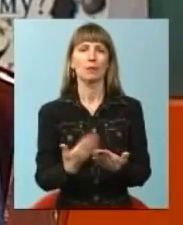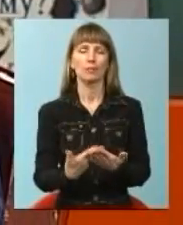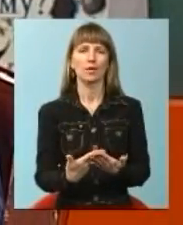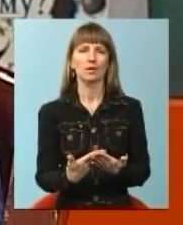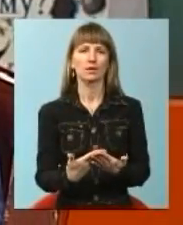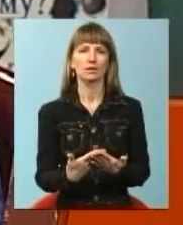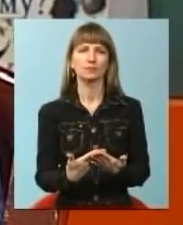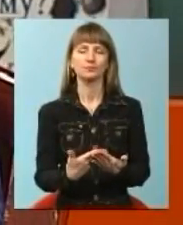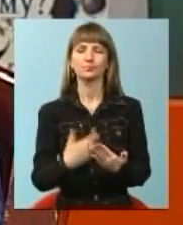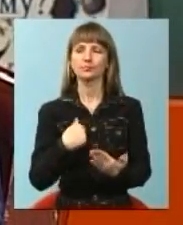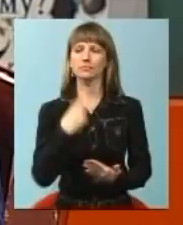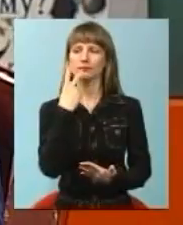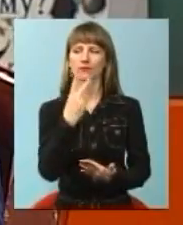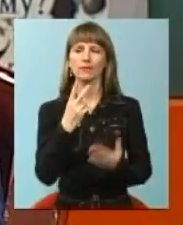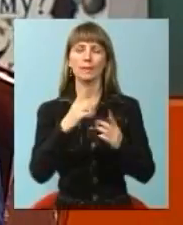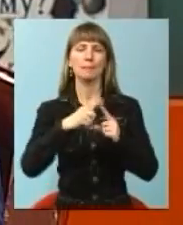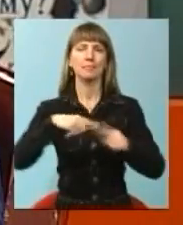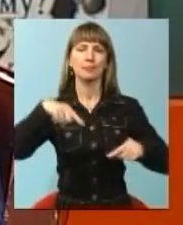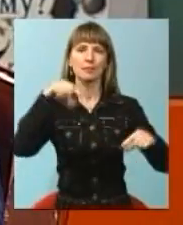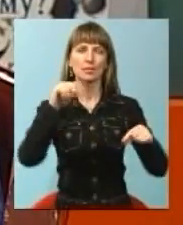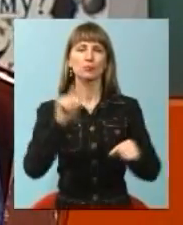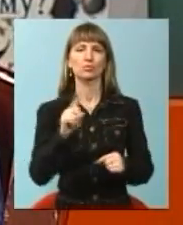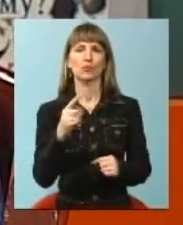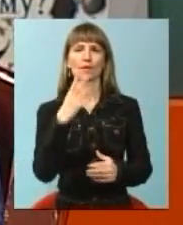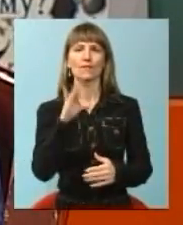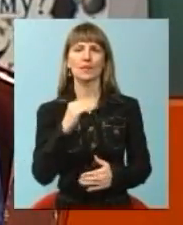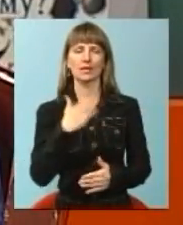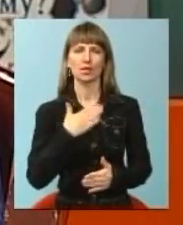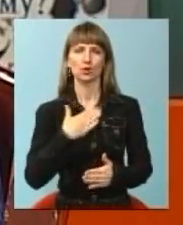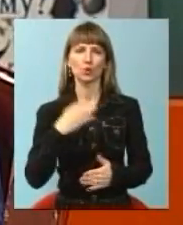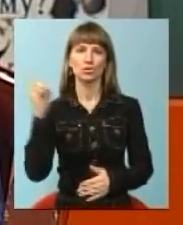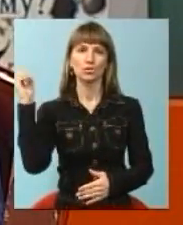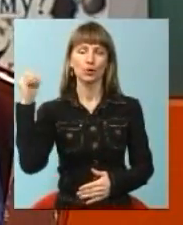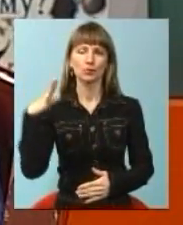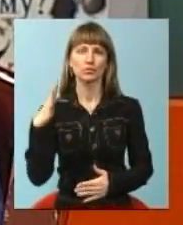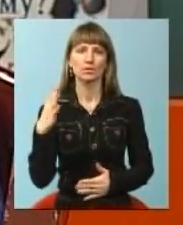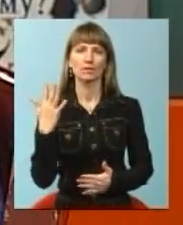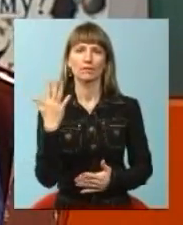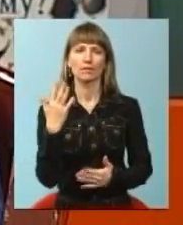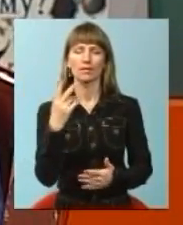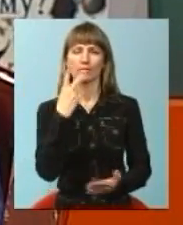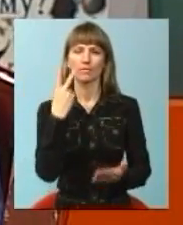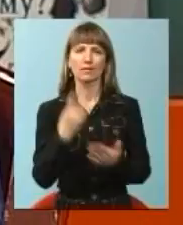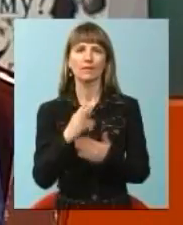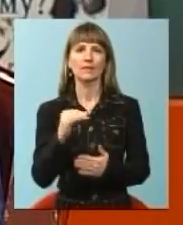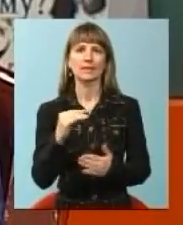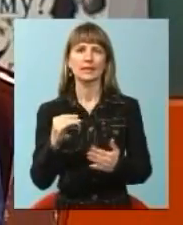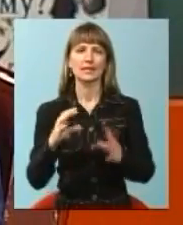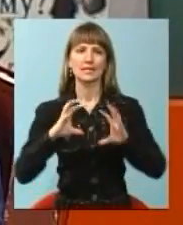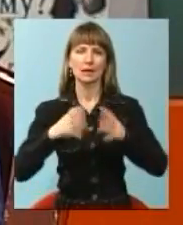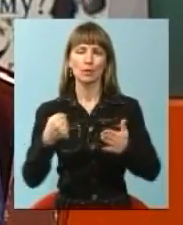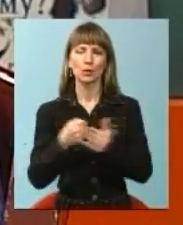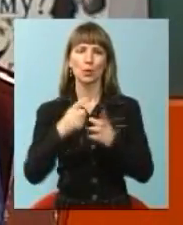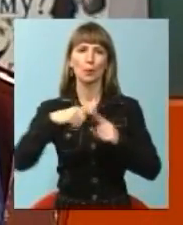Наприклад, ми бачимо місяць, тому що від нашого сонця відражається від землі до місяця,